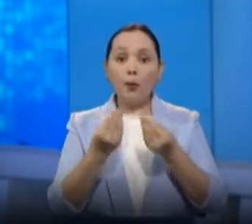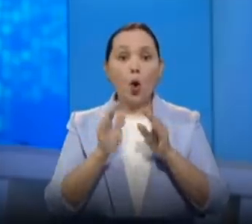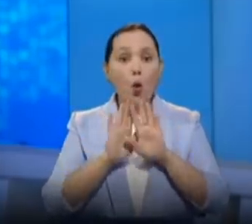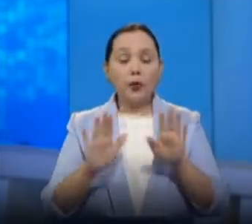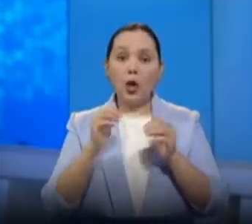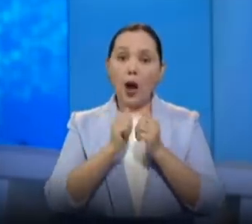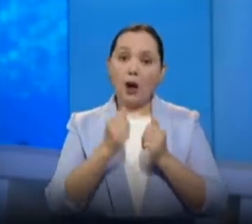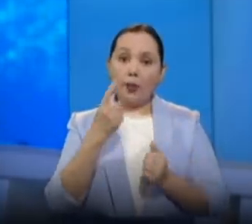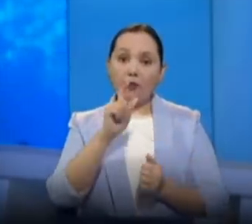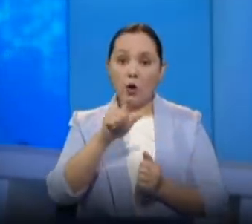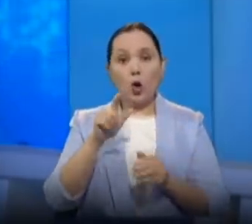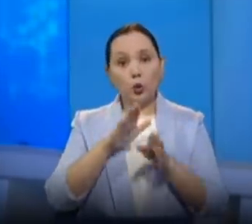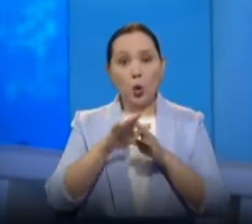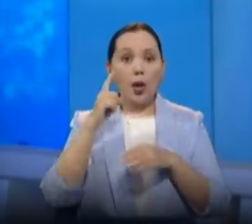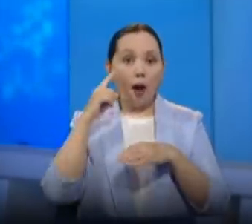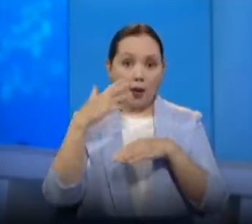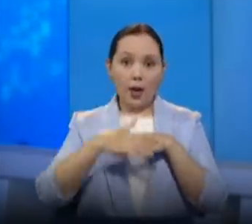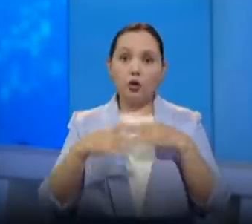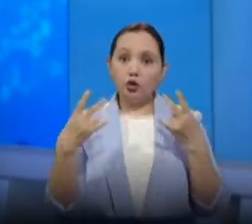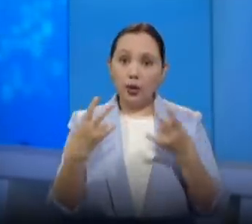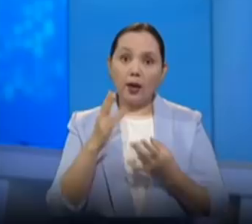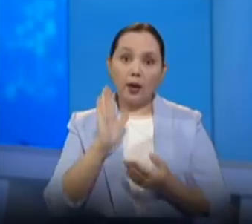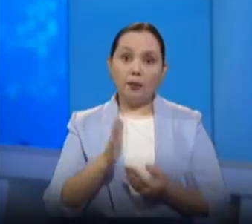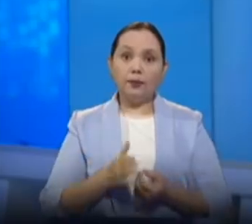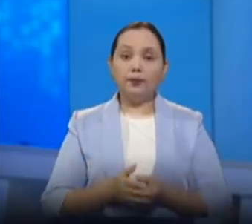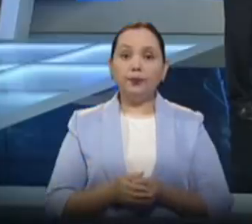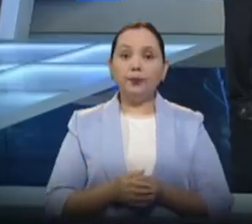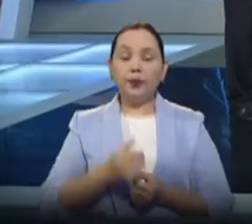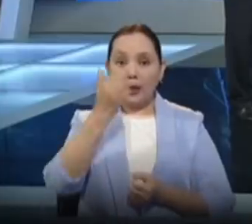har bir fuqaromiz to'liq anglab yetish kerak degan fikrdaman.